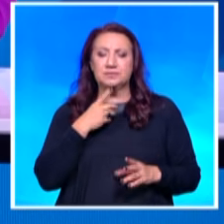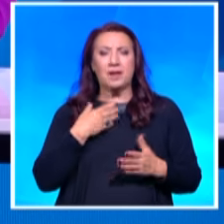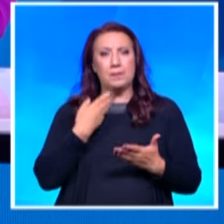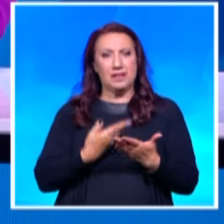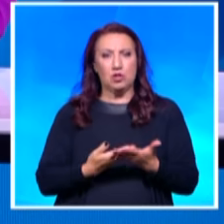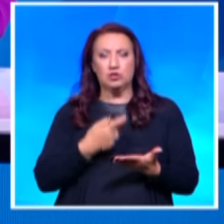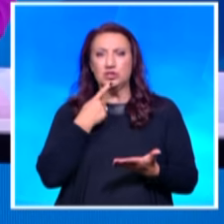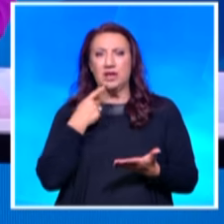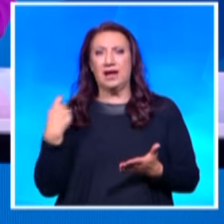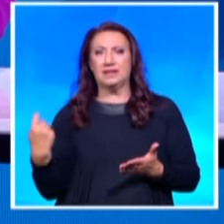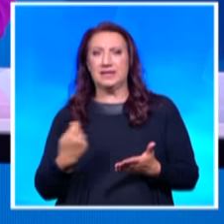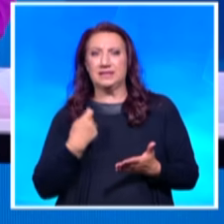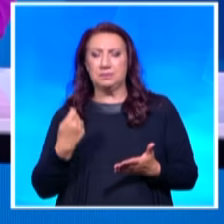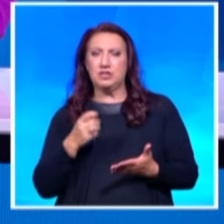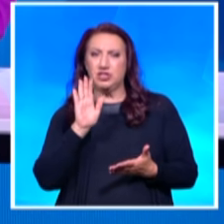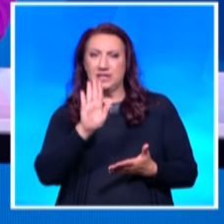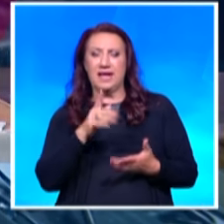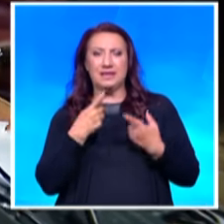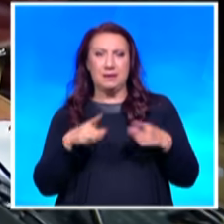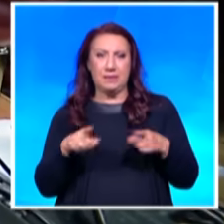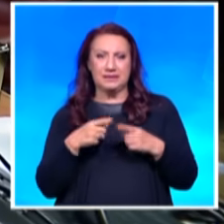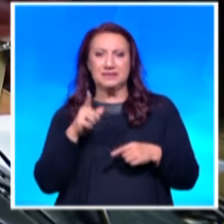и подари перука. Бесте Сабри разказва.